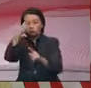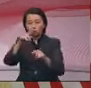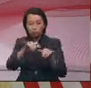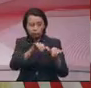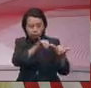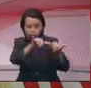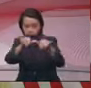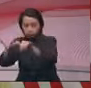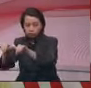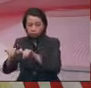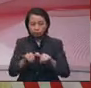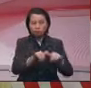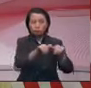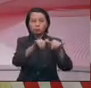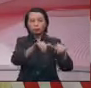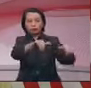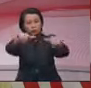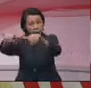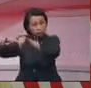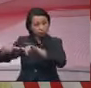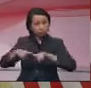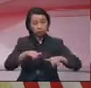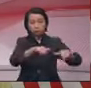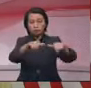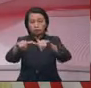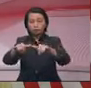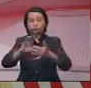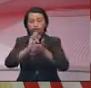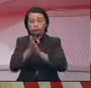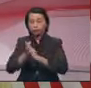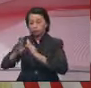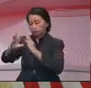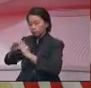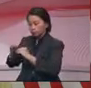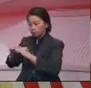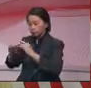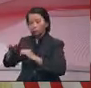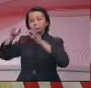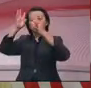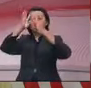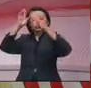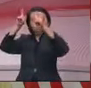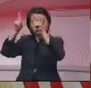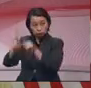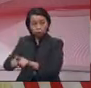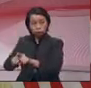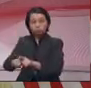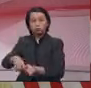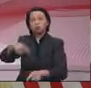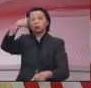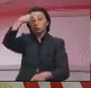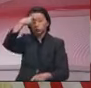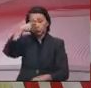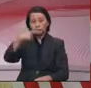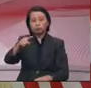menyamaratakan, untuk standardiskan semua sekali, maka mesyuarat telah pun bersetuju